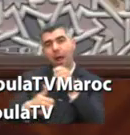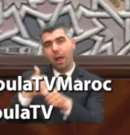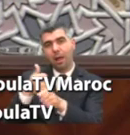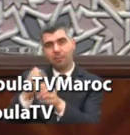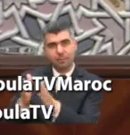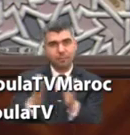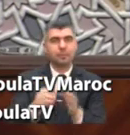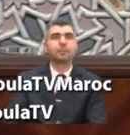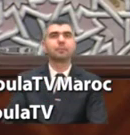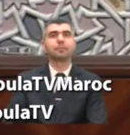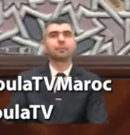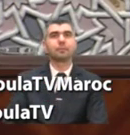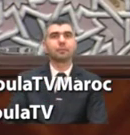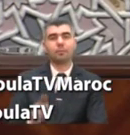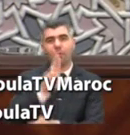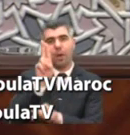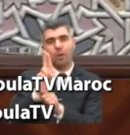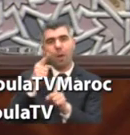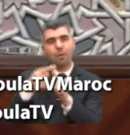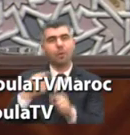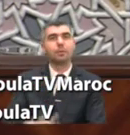تعقيب الفريق، تفضلوا سيد نائب